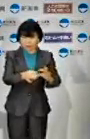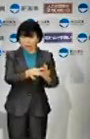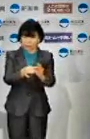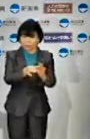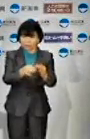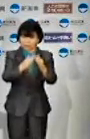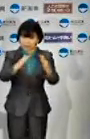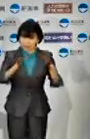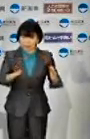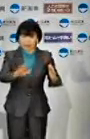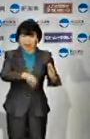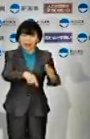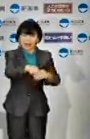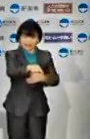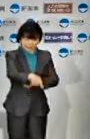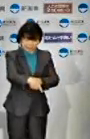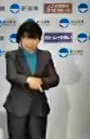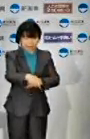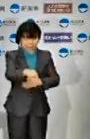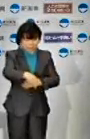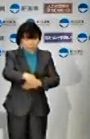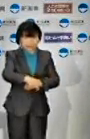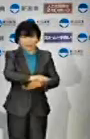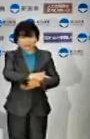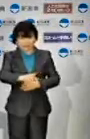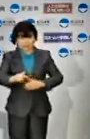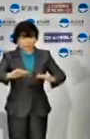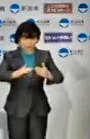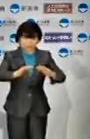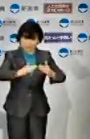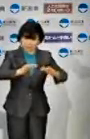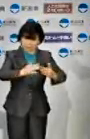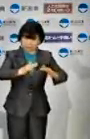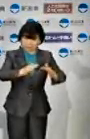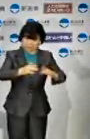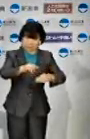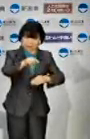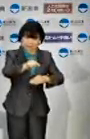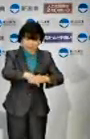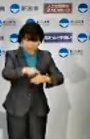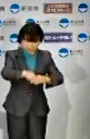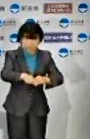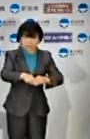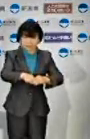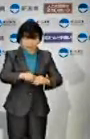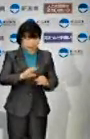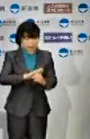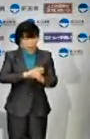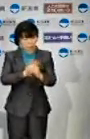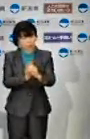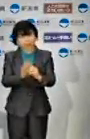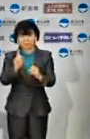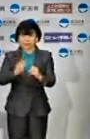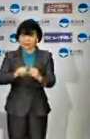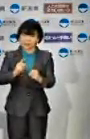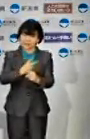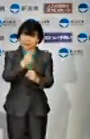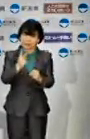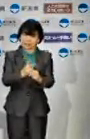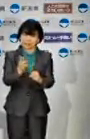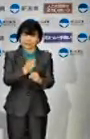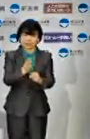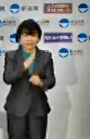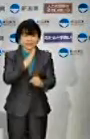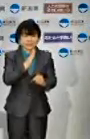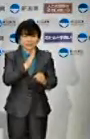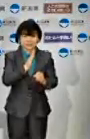でにあって、これまでもいろいろ議論してたのを、確かこのコロナで2年ぐらいなかなか、実行